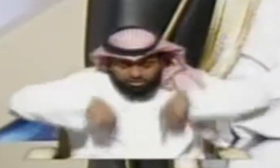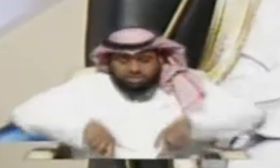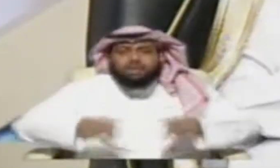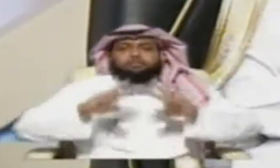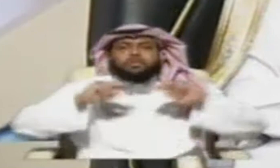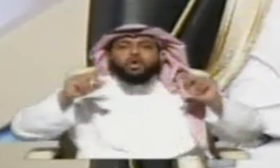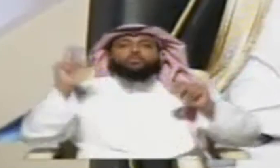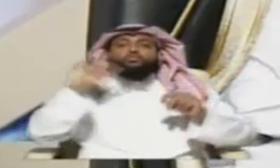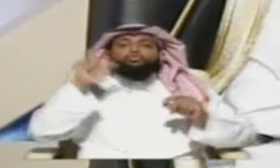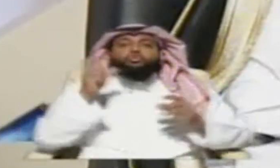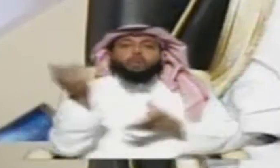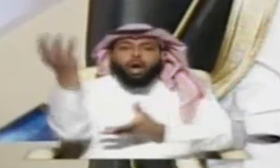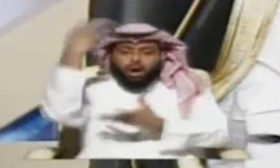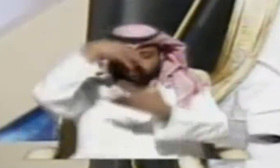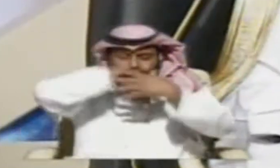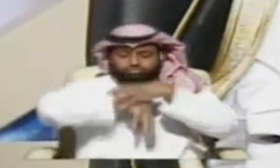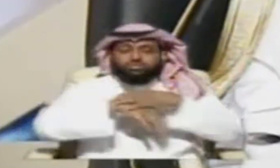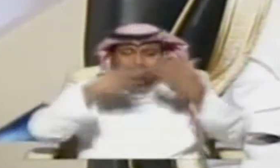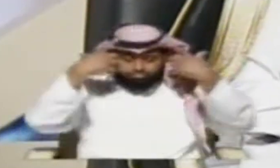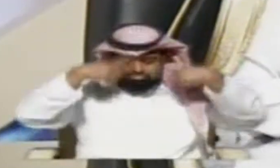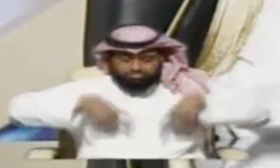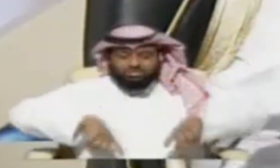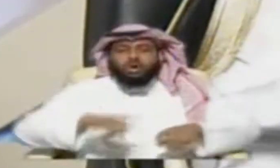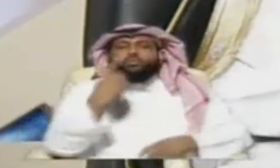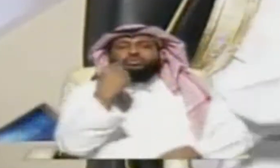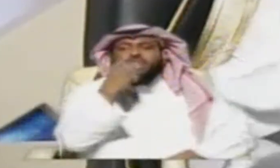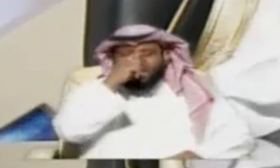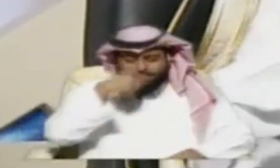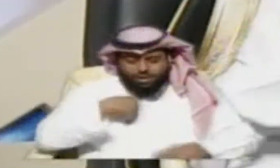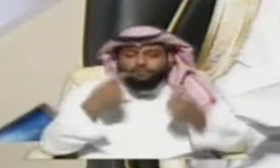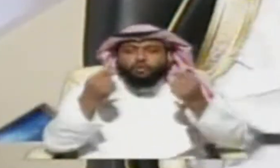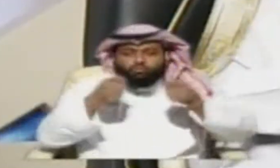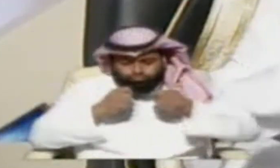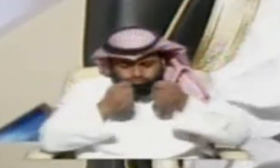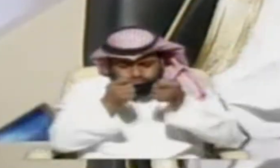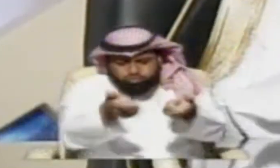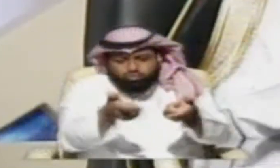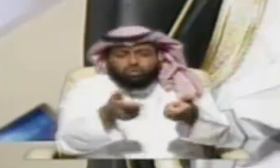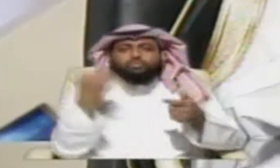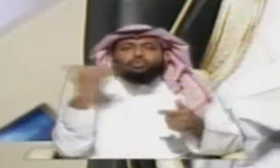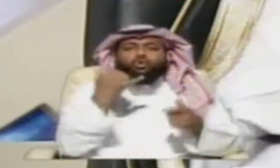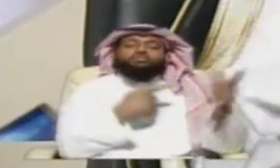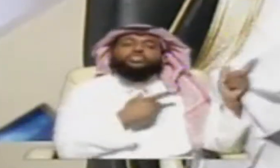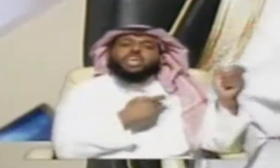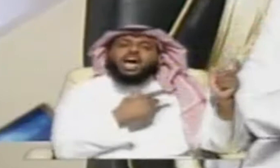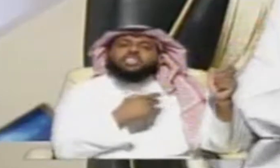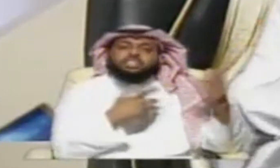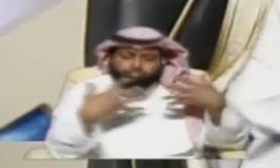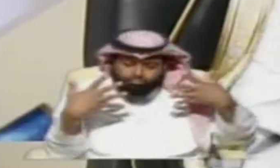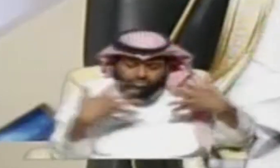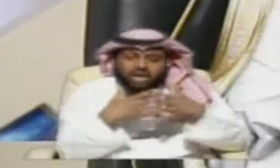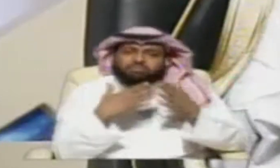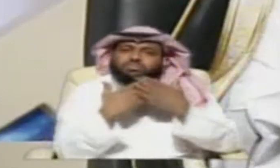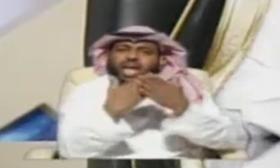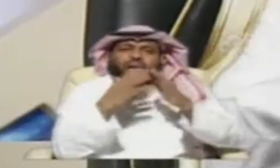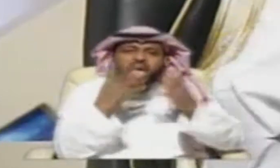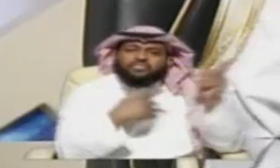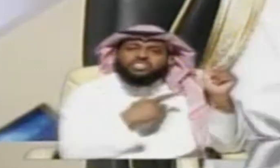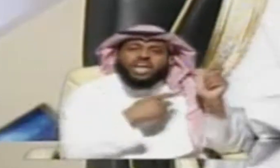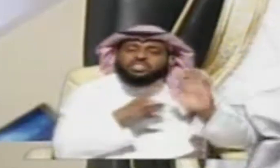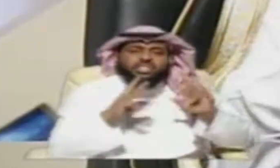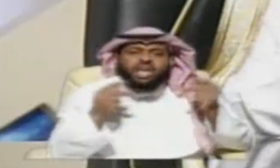واحد، ندعمهم بالمال، وهذا جانب من جوانب الجهاد في سبيل الله، بل هو من أعظم أنواع الجهاد في سبيل